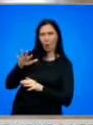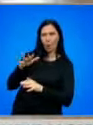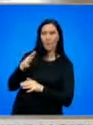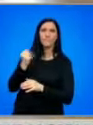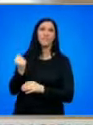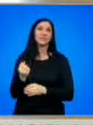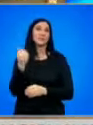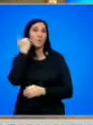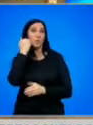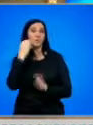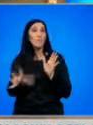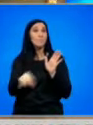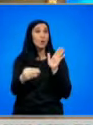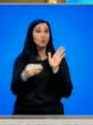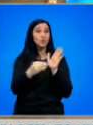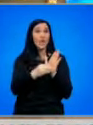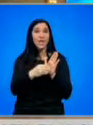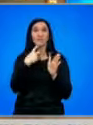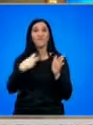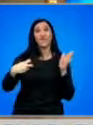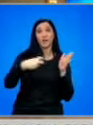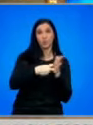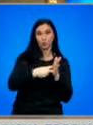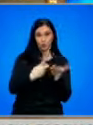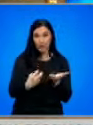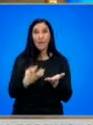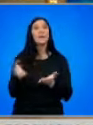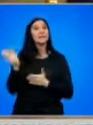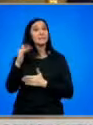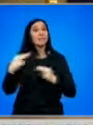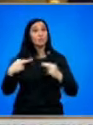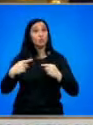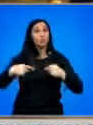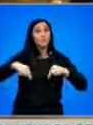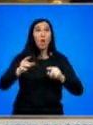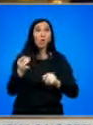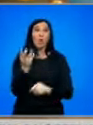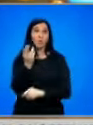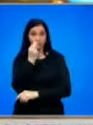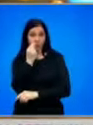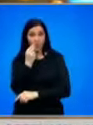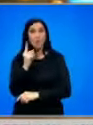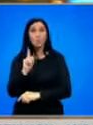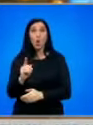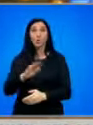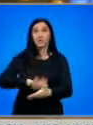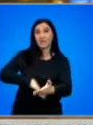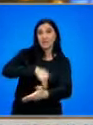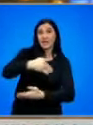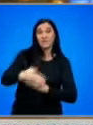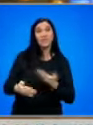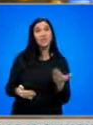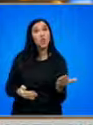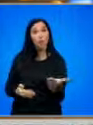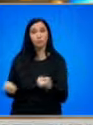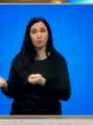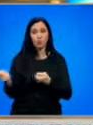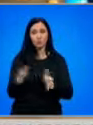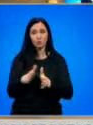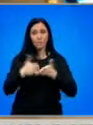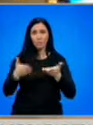използва приложението за валидност на сертификатите. В следващото заведение, отново за хранене, но с сервитьори, донесоха меню,